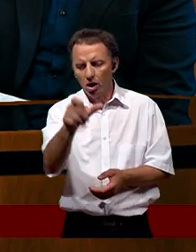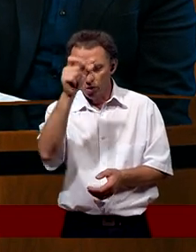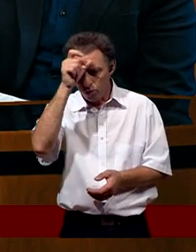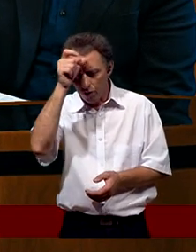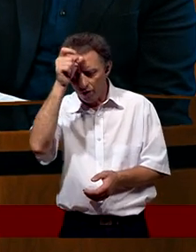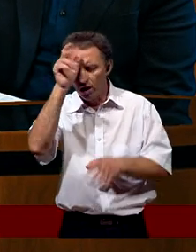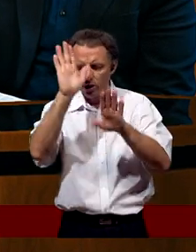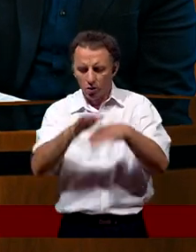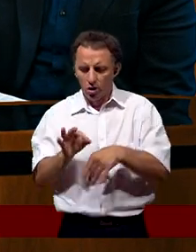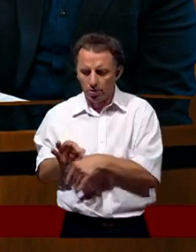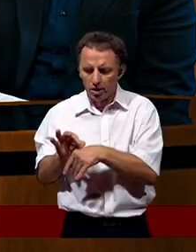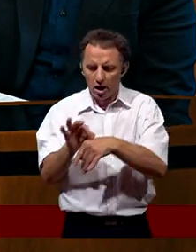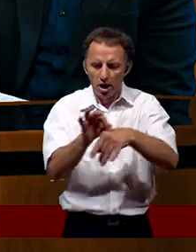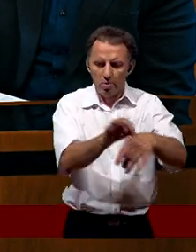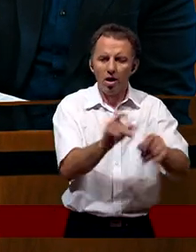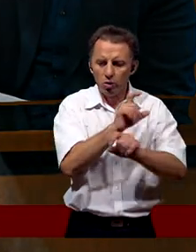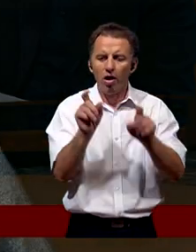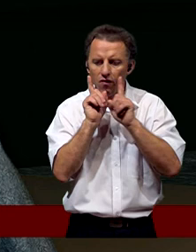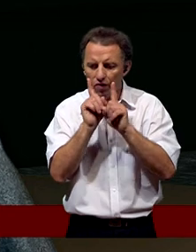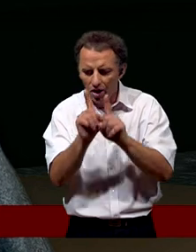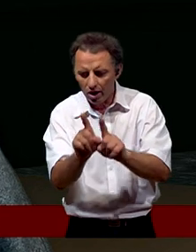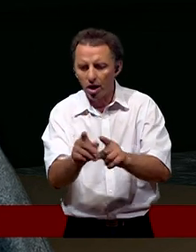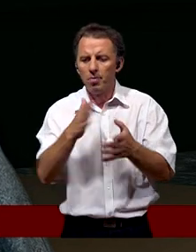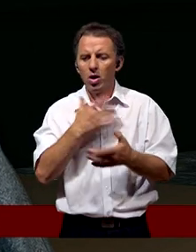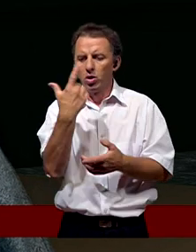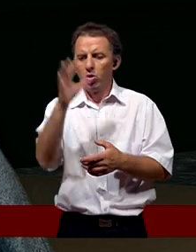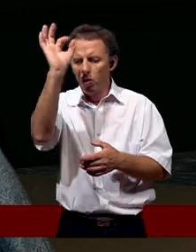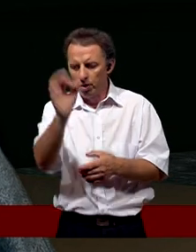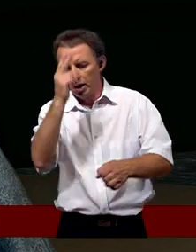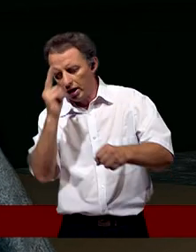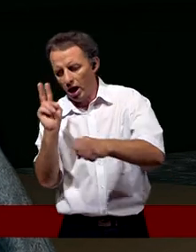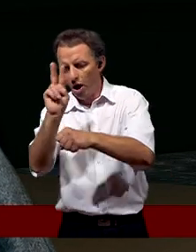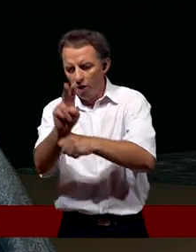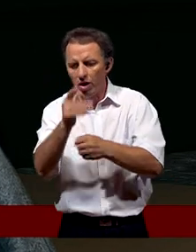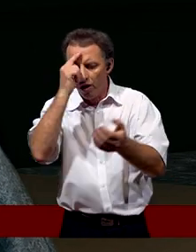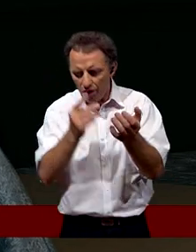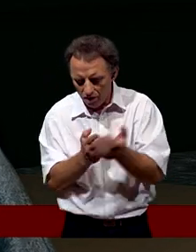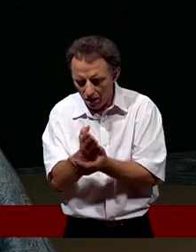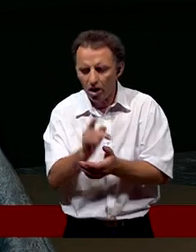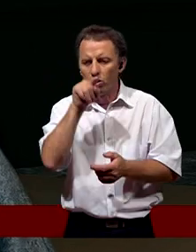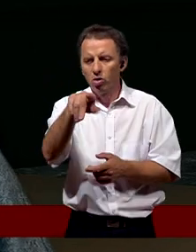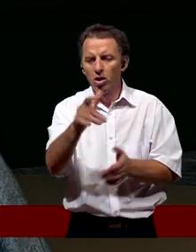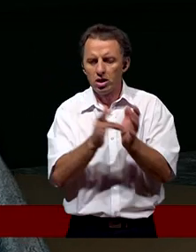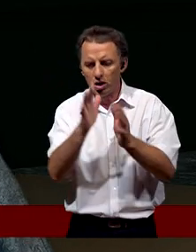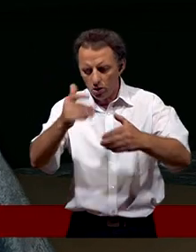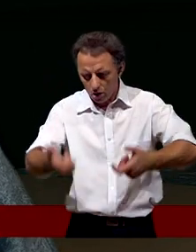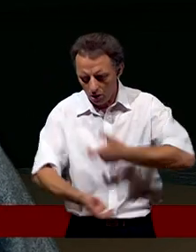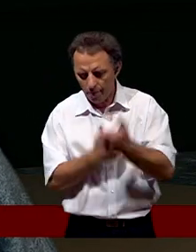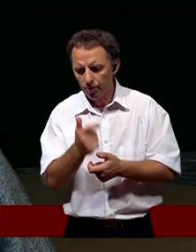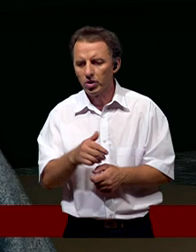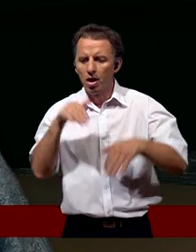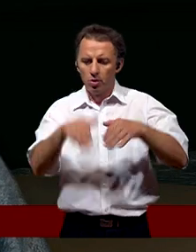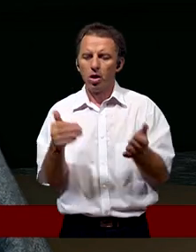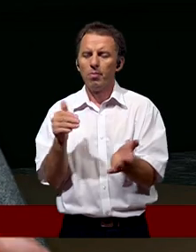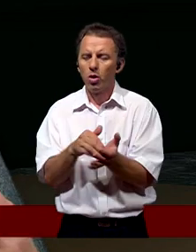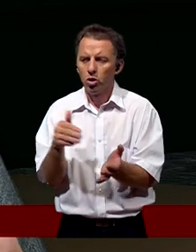czy ten człowiek, jeżeli został przyprowadzony, czy on faktycznie miał takie stuprocentowe zaufanie i wiarę w to, co Jezus może zrobić.